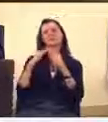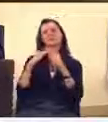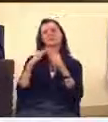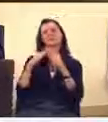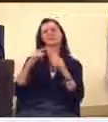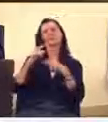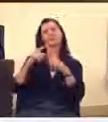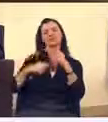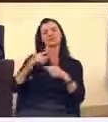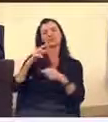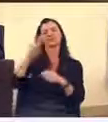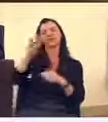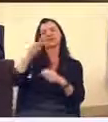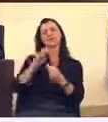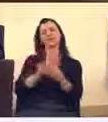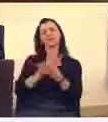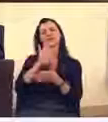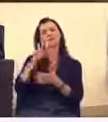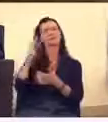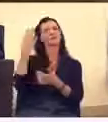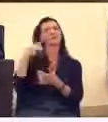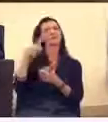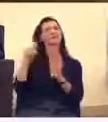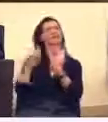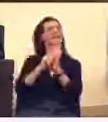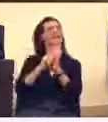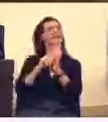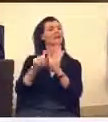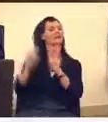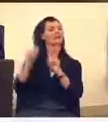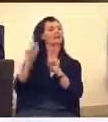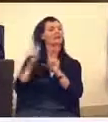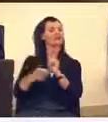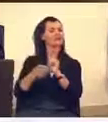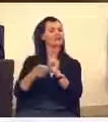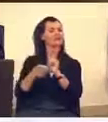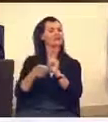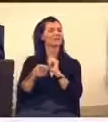בשנת 2014 הייתה תקנה כזאת שחייבה את...